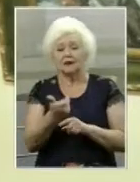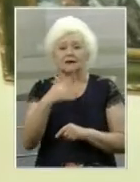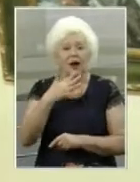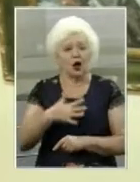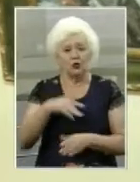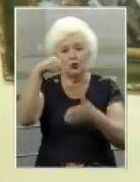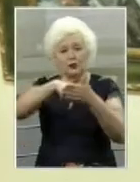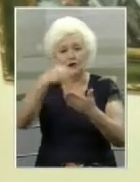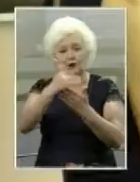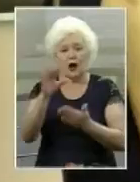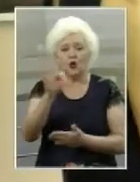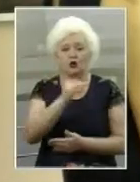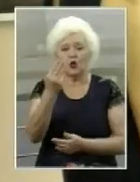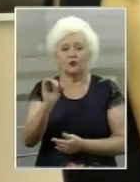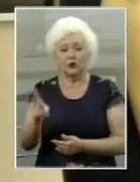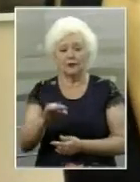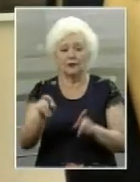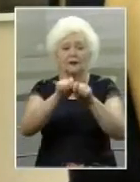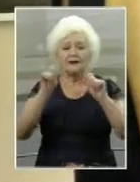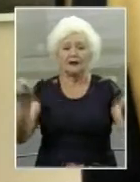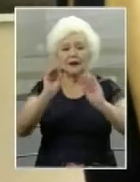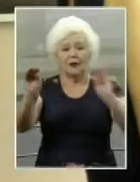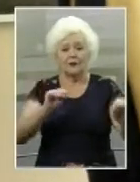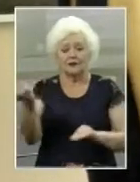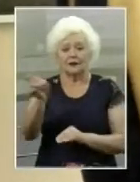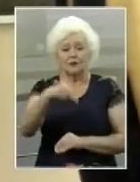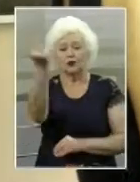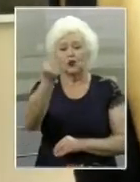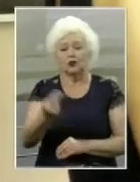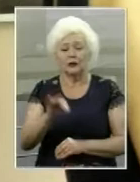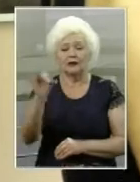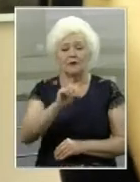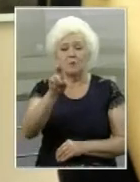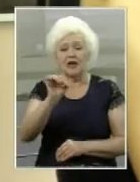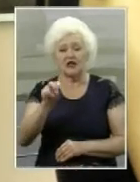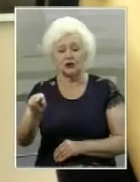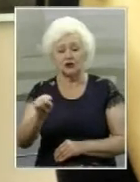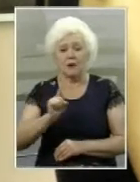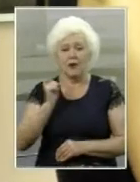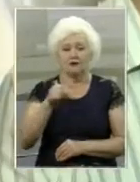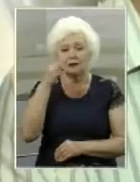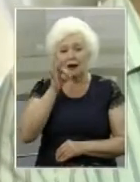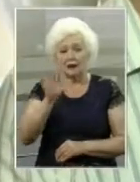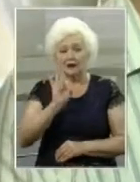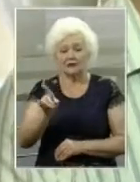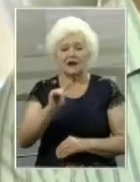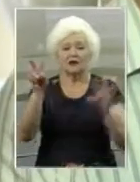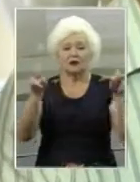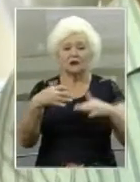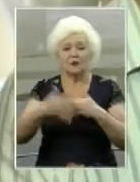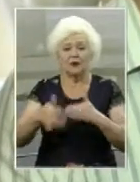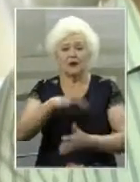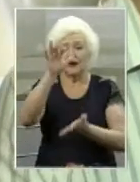найулюбленіших сюжетів Олексія Шевконенка. На відкриття виставки прийшов художник Іван Біліч. Майстер розказав, чому тема Херсона